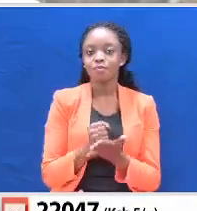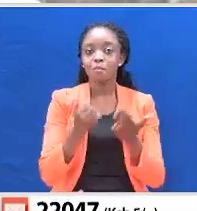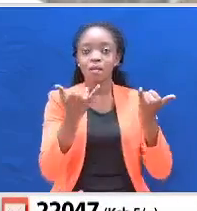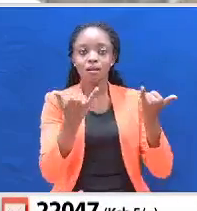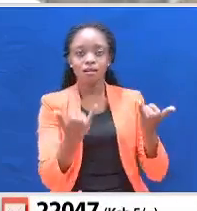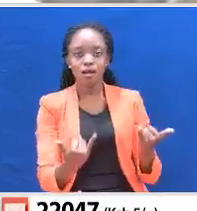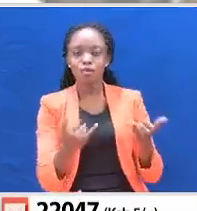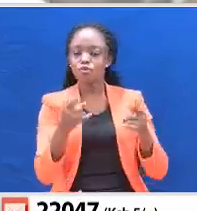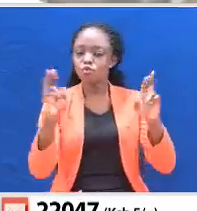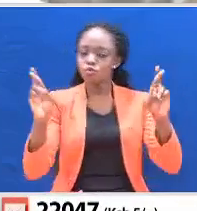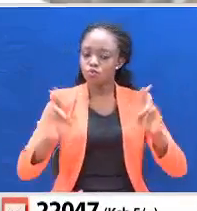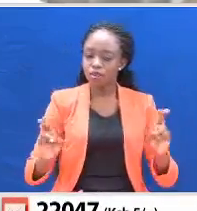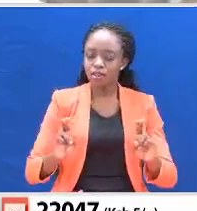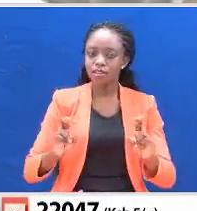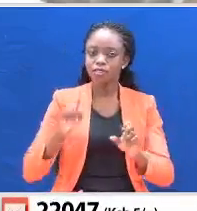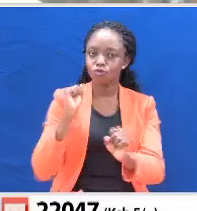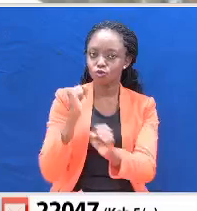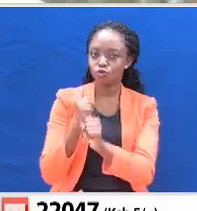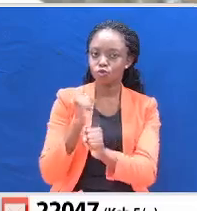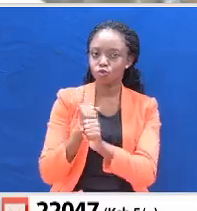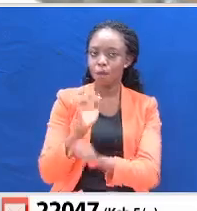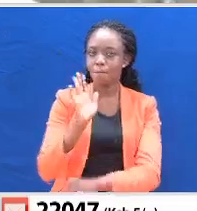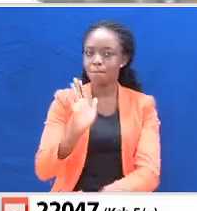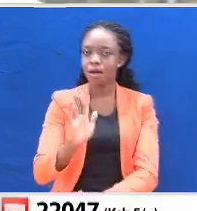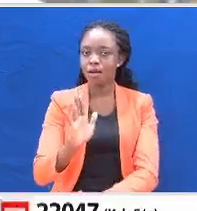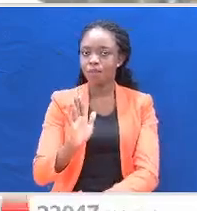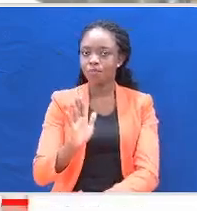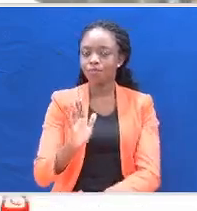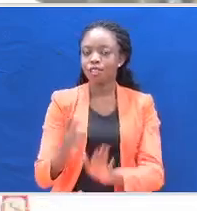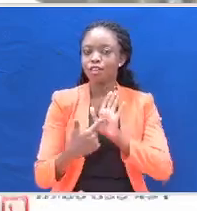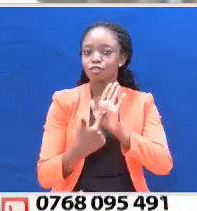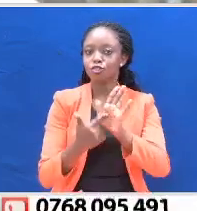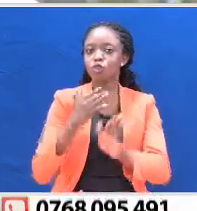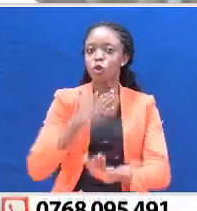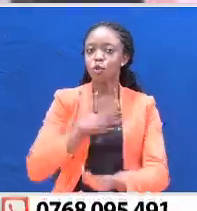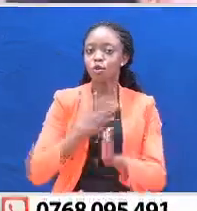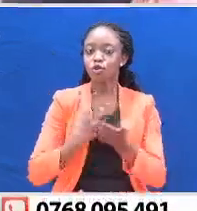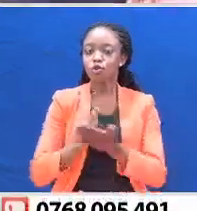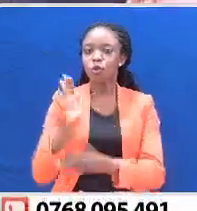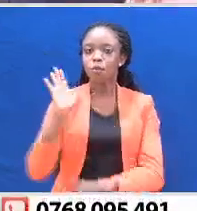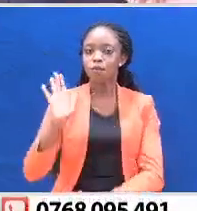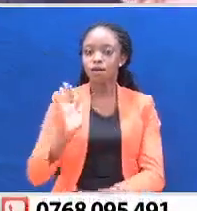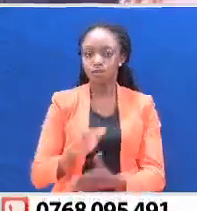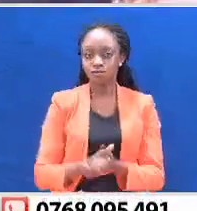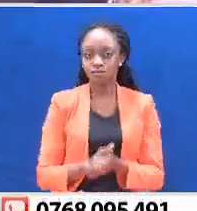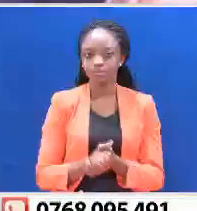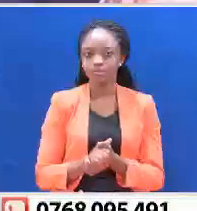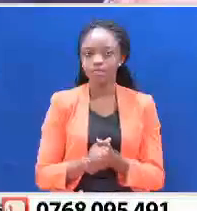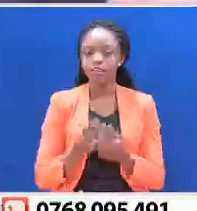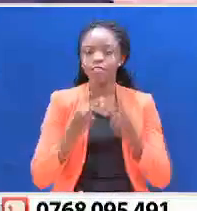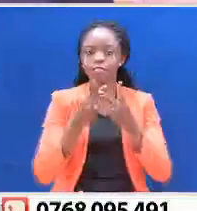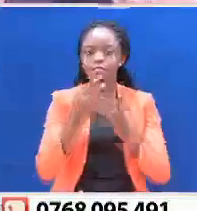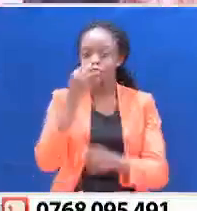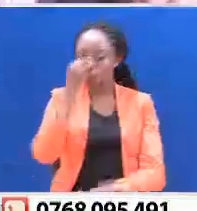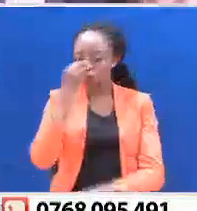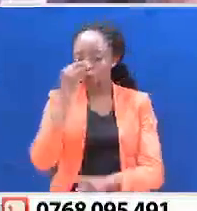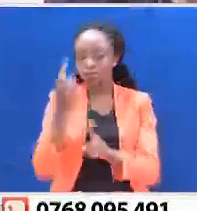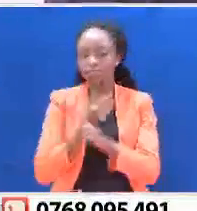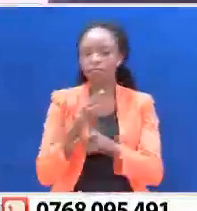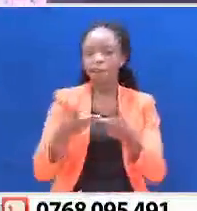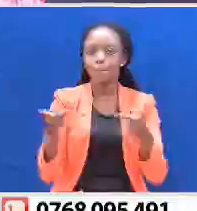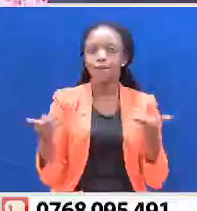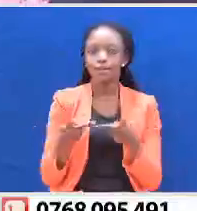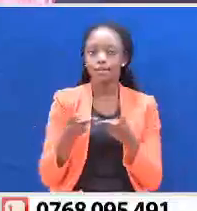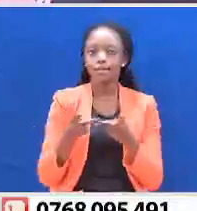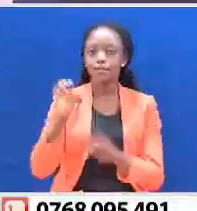nyinyi mko tayari kufanya kazi yenu? Nionyeshe kama utayari kufanya kazi yako. Ziara ya Ruto katika maeneo mengine ya sehemu